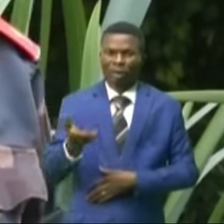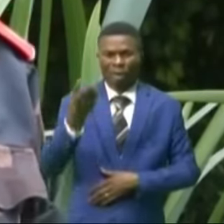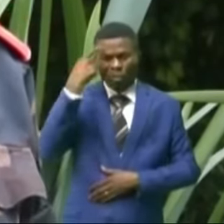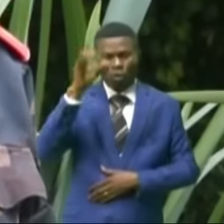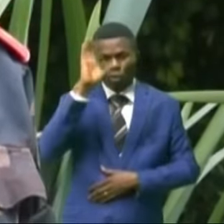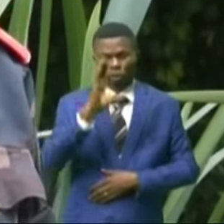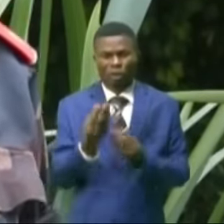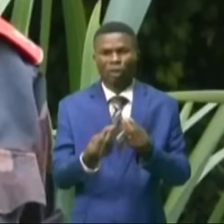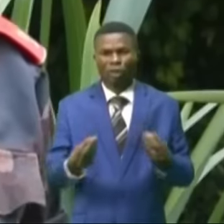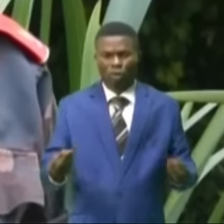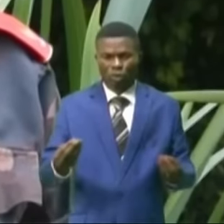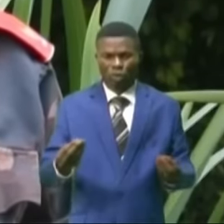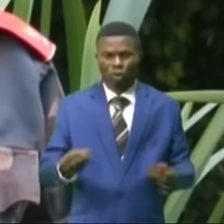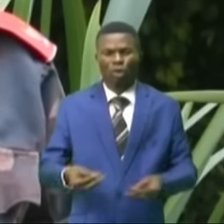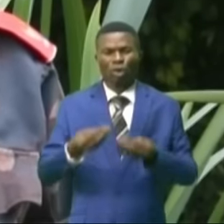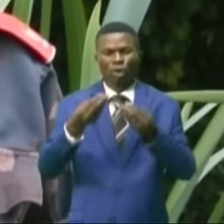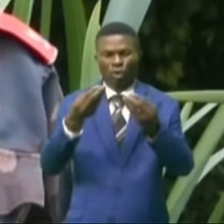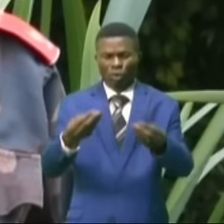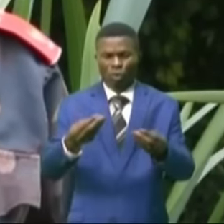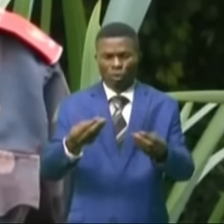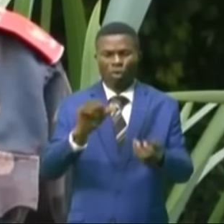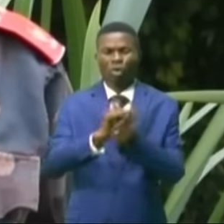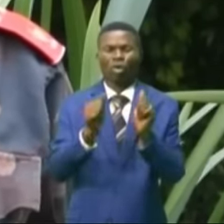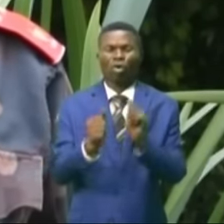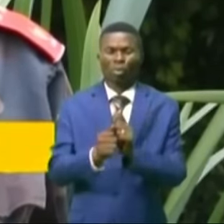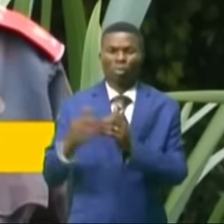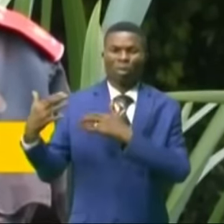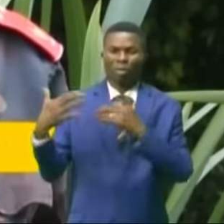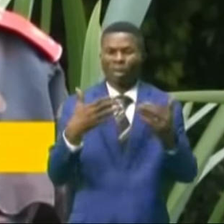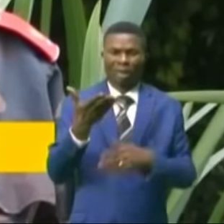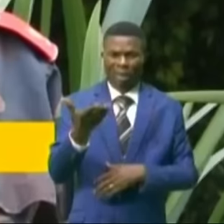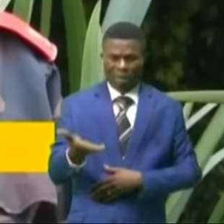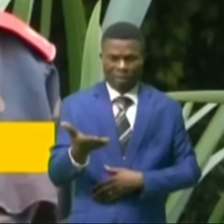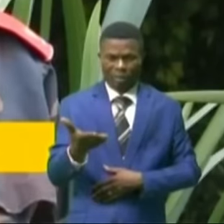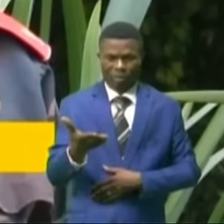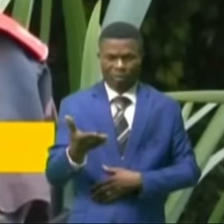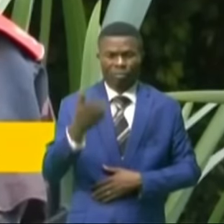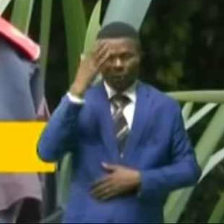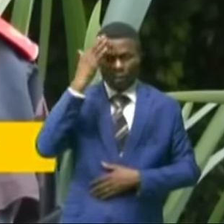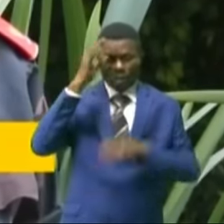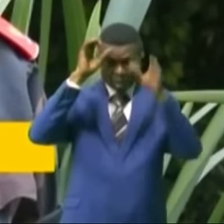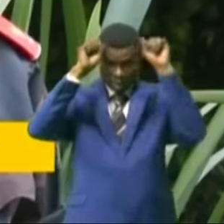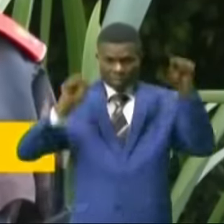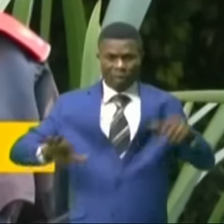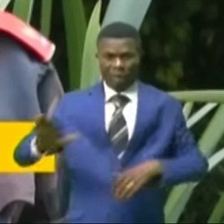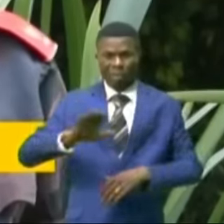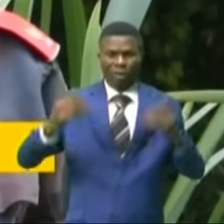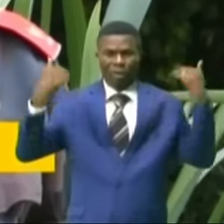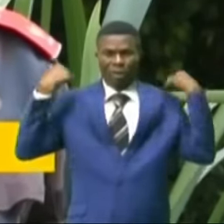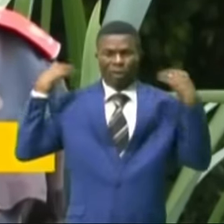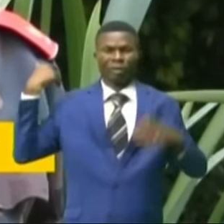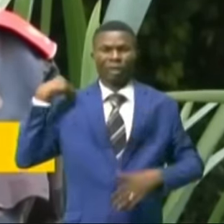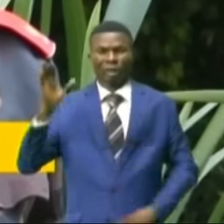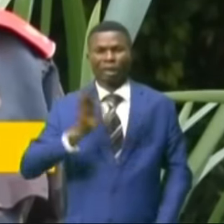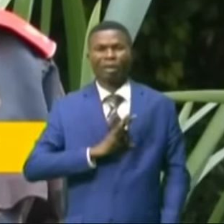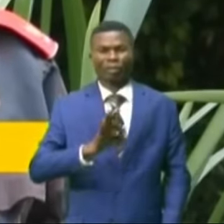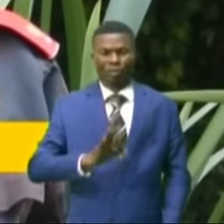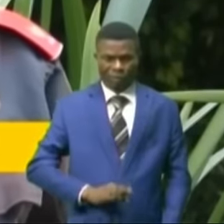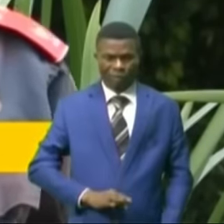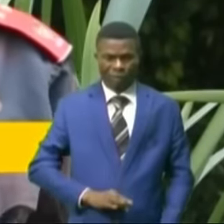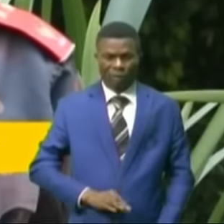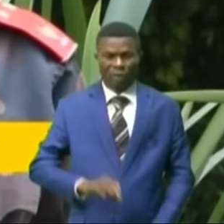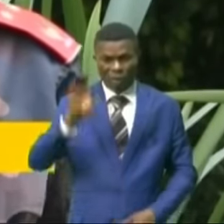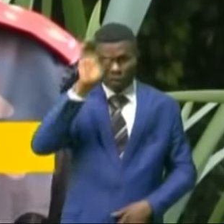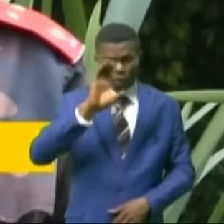voir quel remède face à cette barbarie. Et je sais que le président de la République, chef de l'État, est en train de